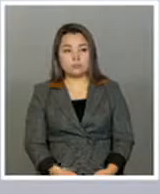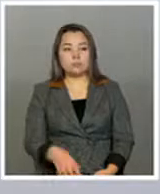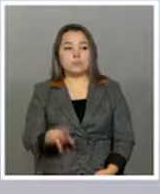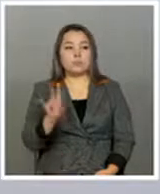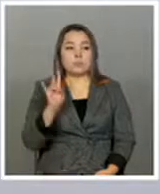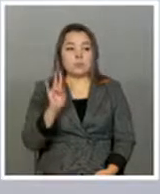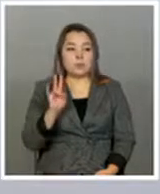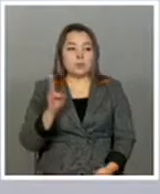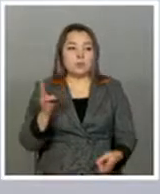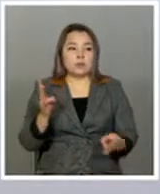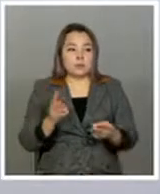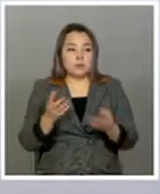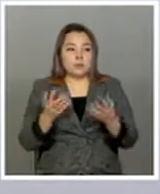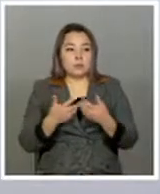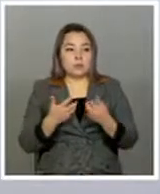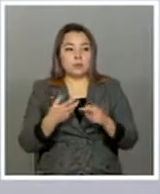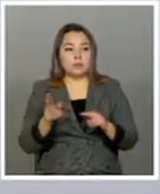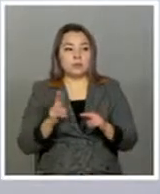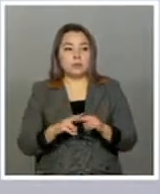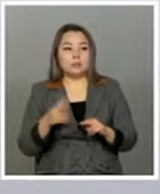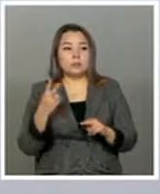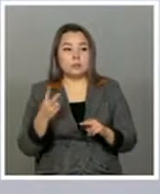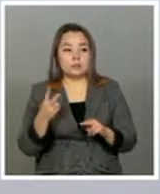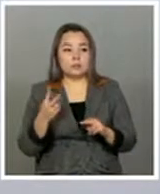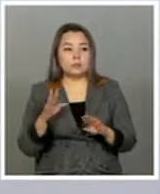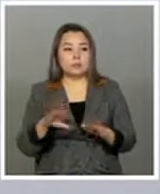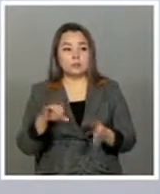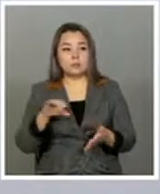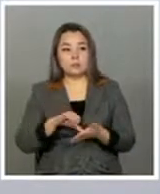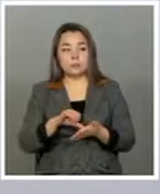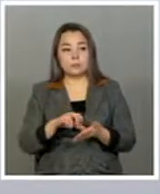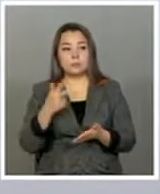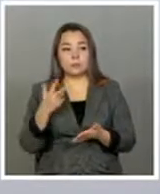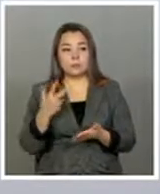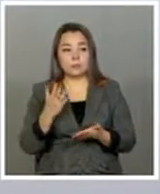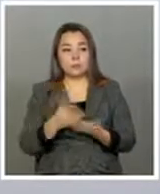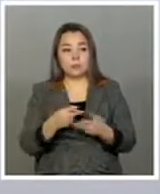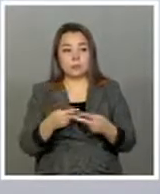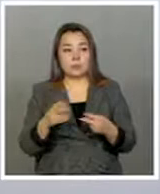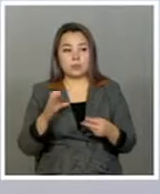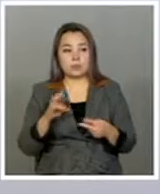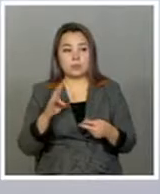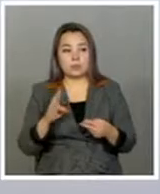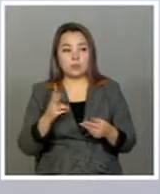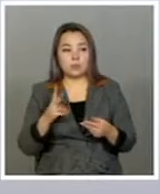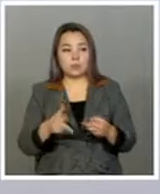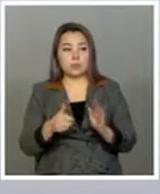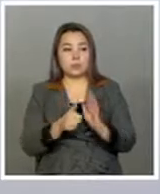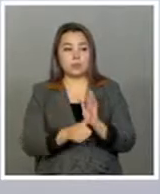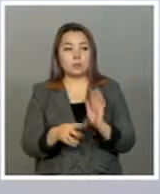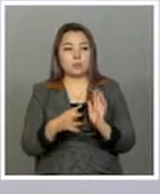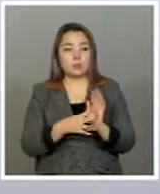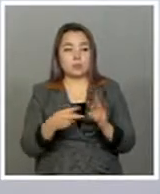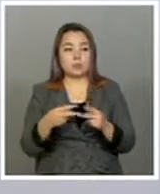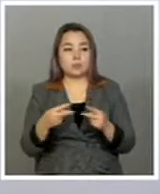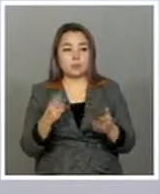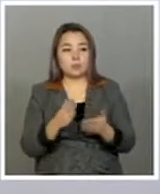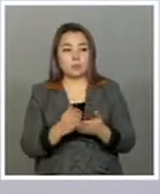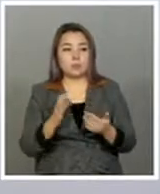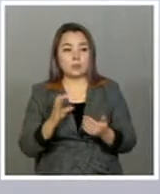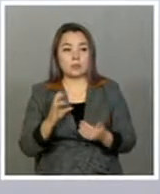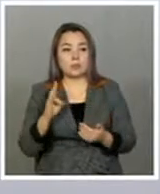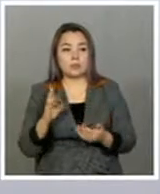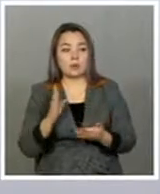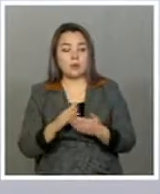Біз табылу бойынша еселік 2-ге, бірінші мүше 3-ге тең, SN 3069-ға тең. Енді